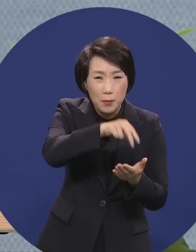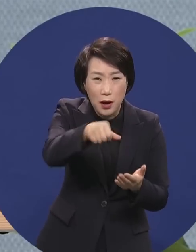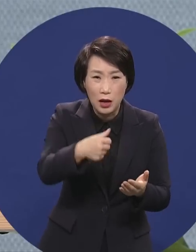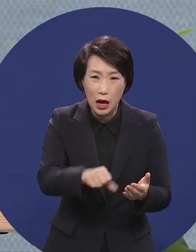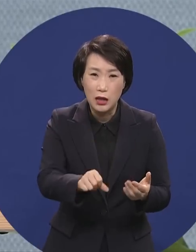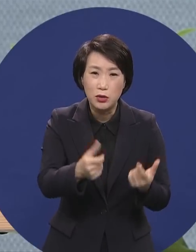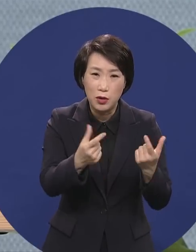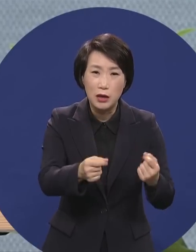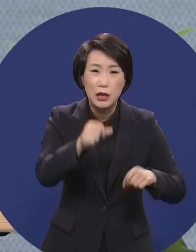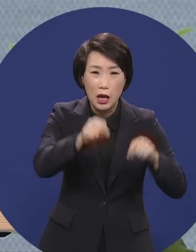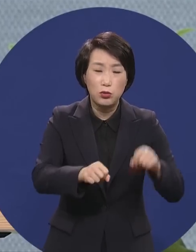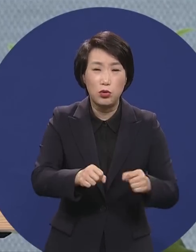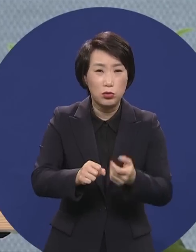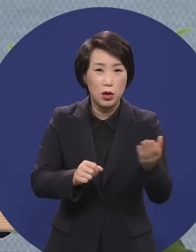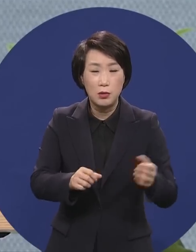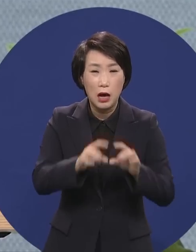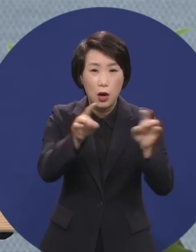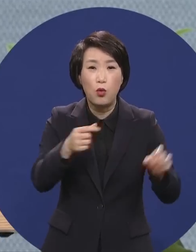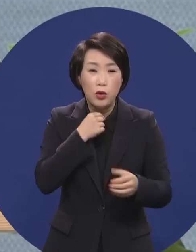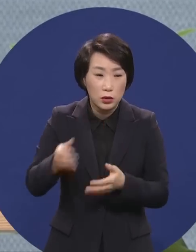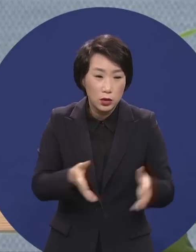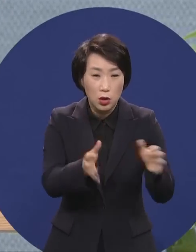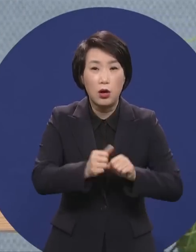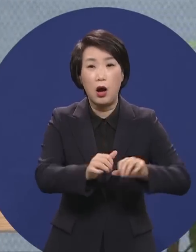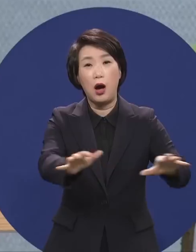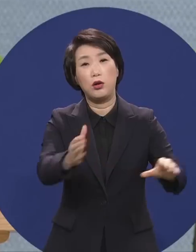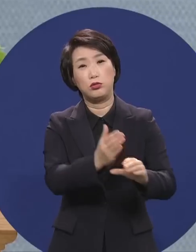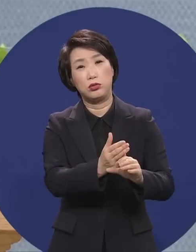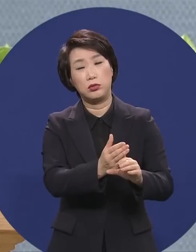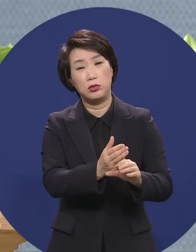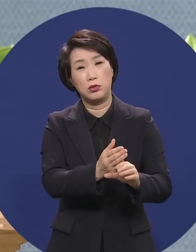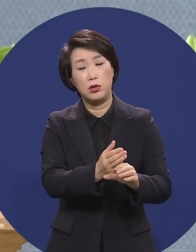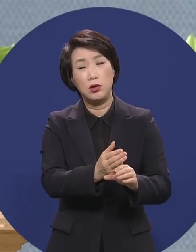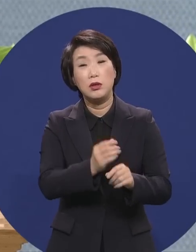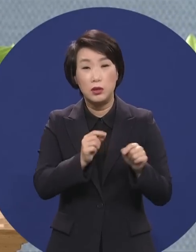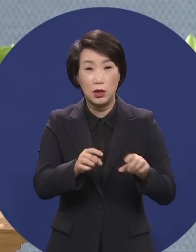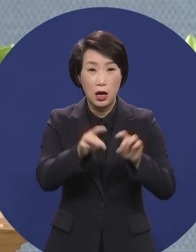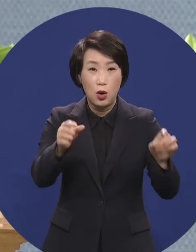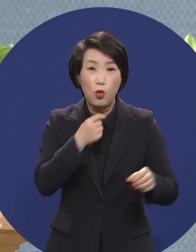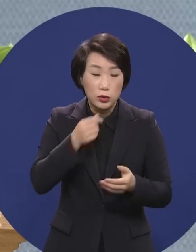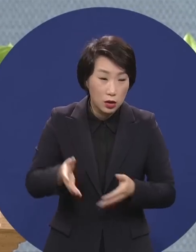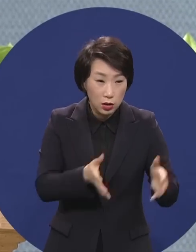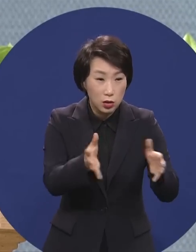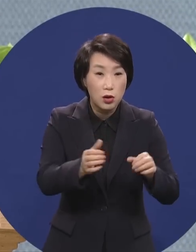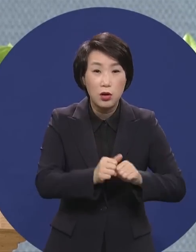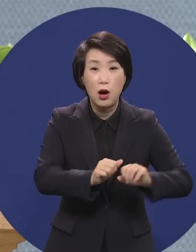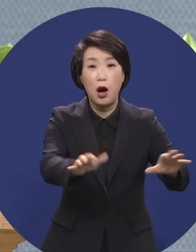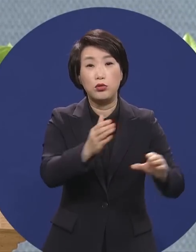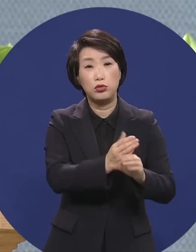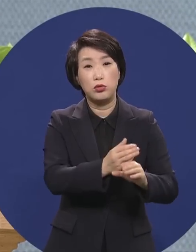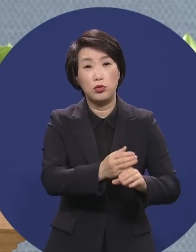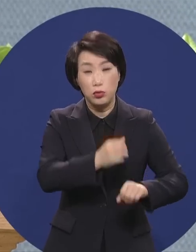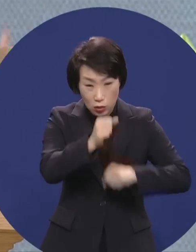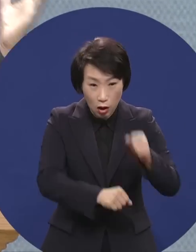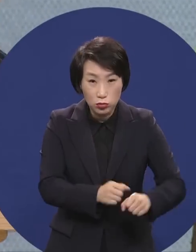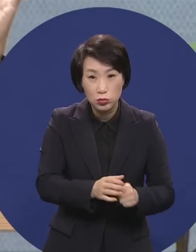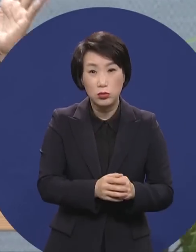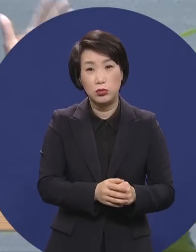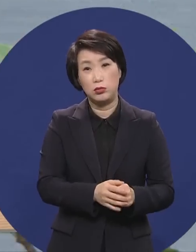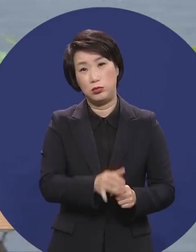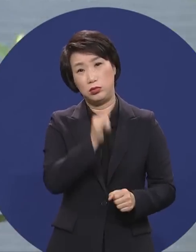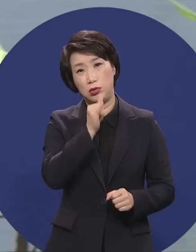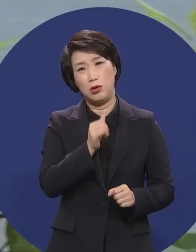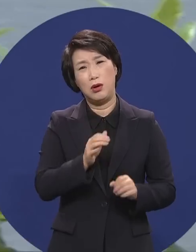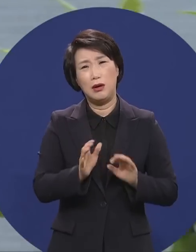행동을 제갈 길로 가고 있다 이 말이요. 제갈 길로 가고 있어. 지 맘대로 가고 있습니다. 저들이